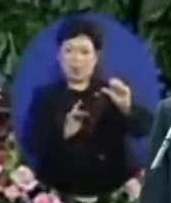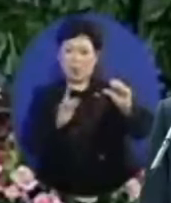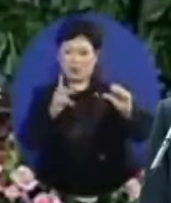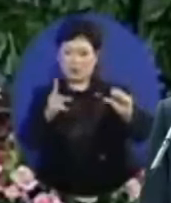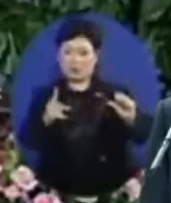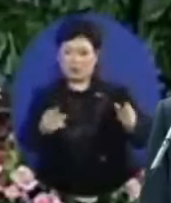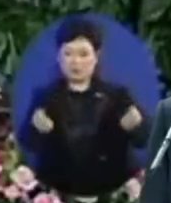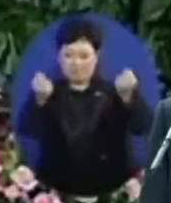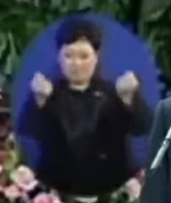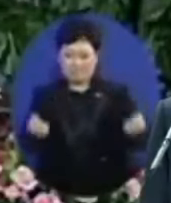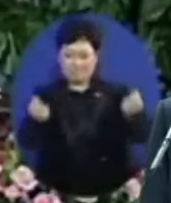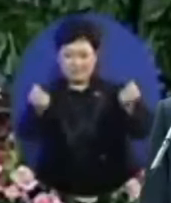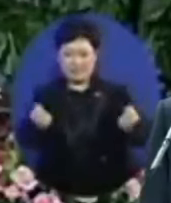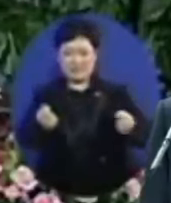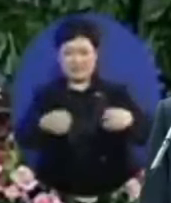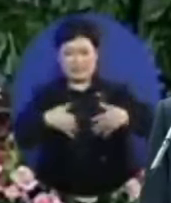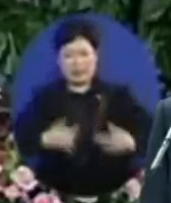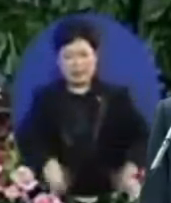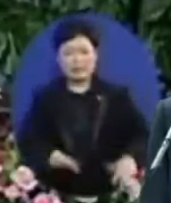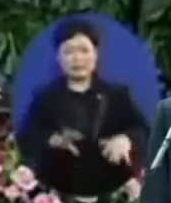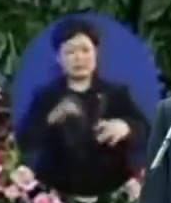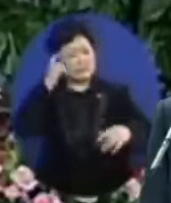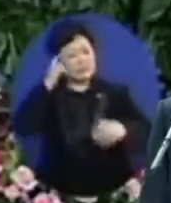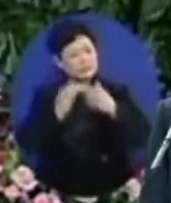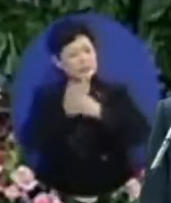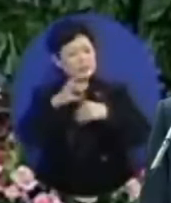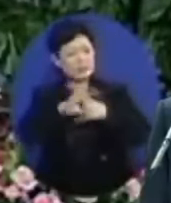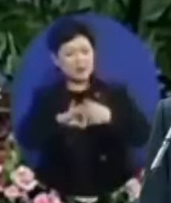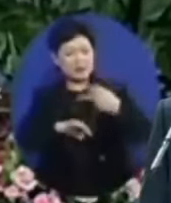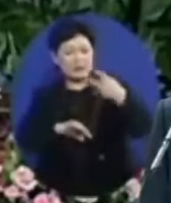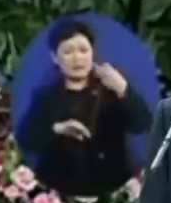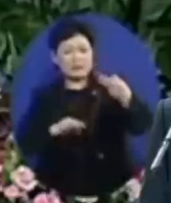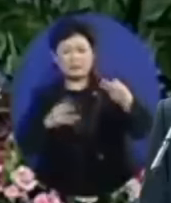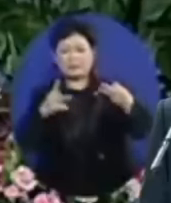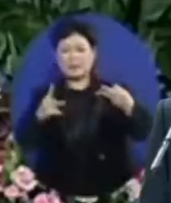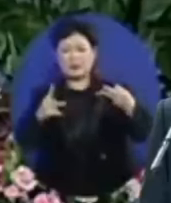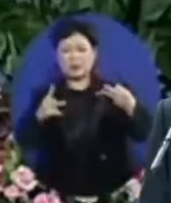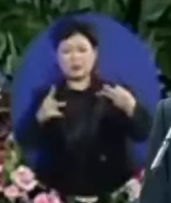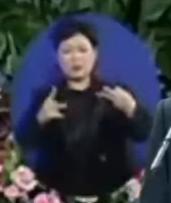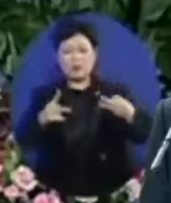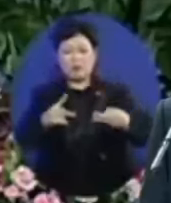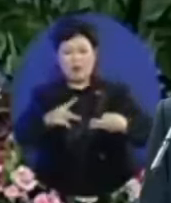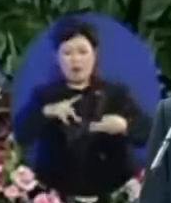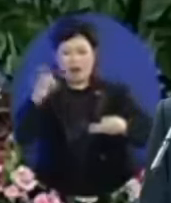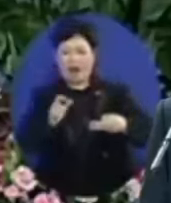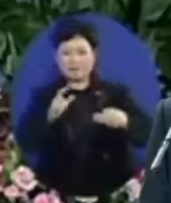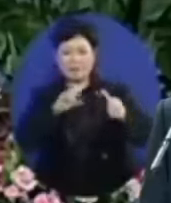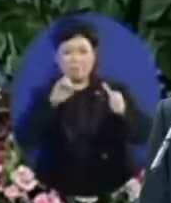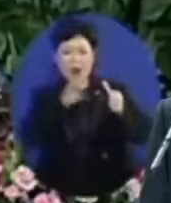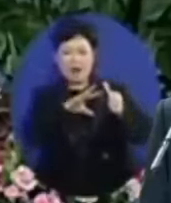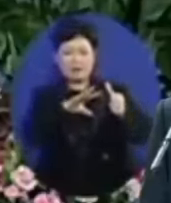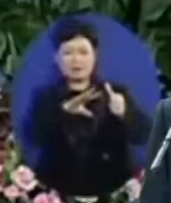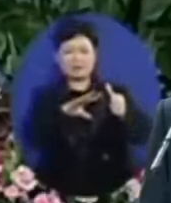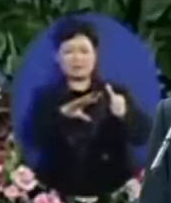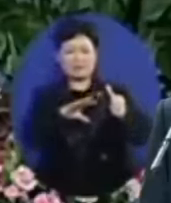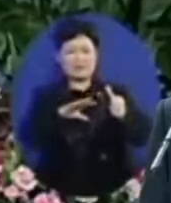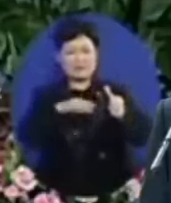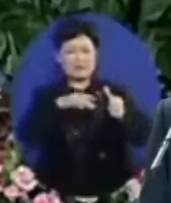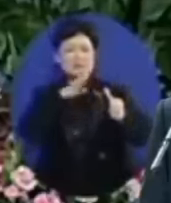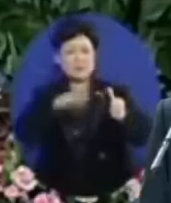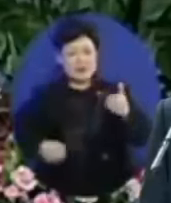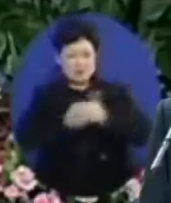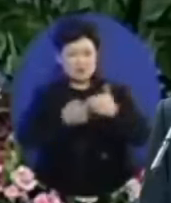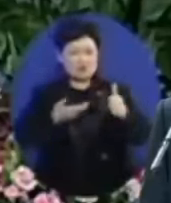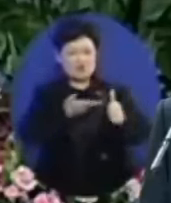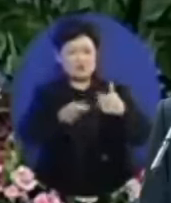45kg를 쥐고 약하다는 생각이 들어오면 13kg를 쥐던 사람이 강하다고 일컬어서 용기를